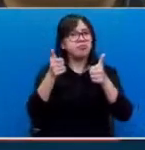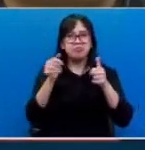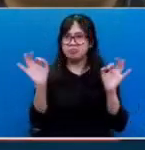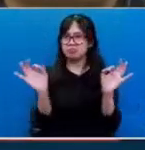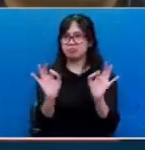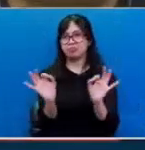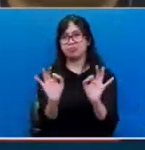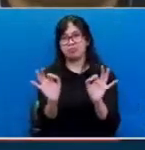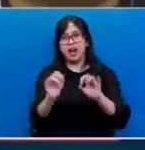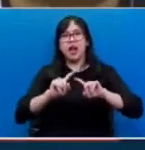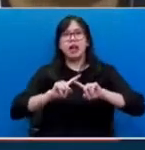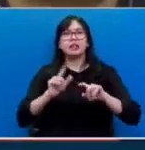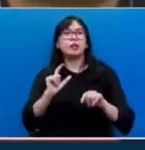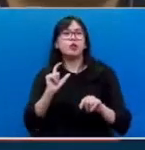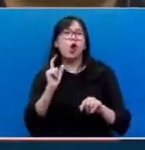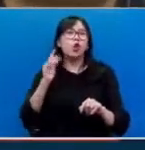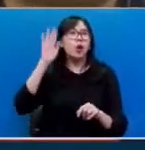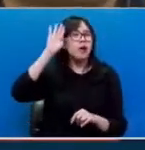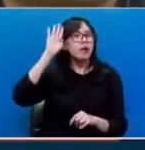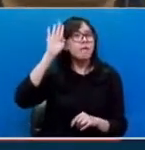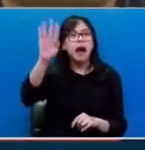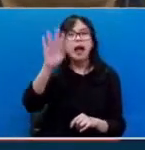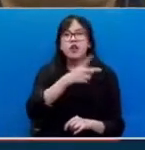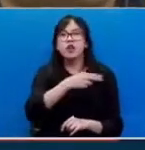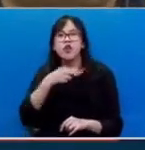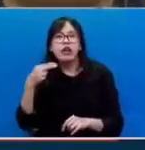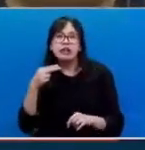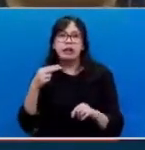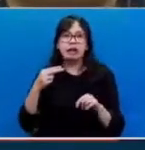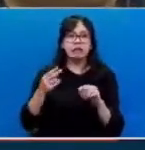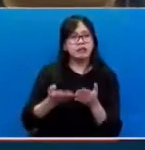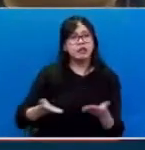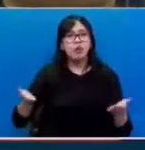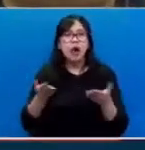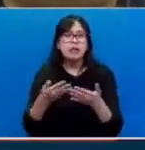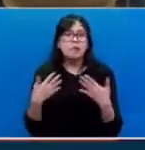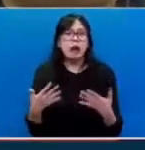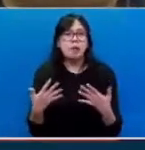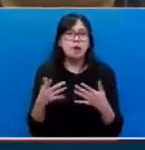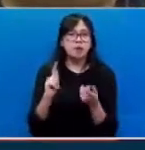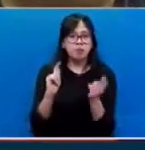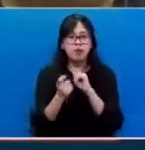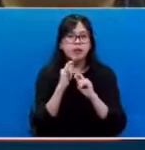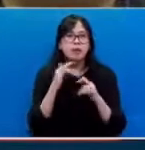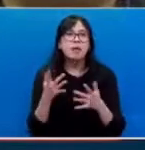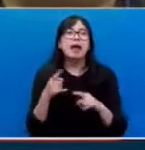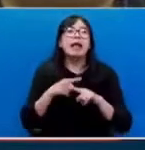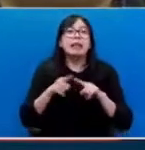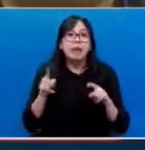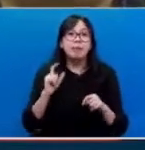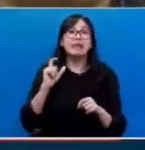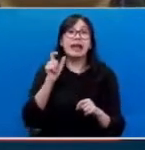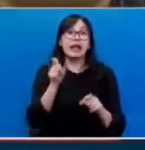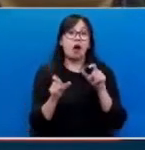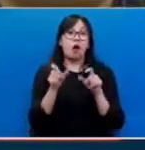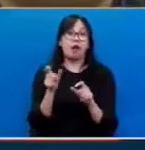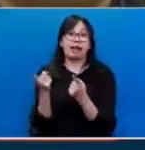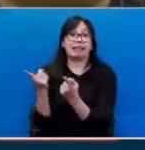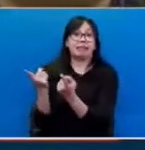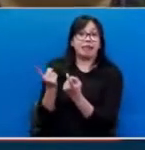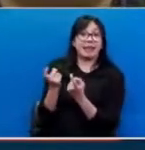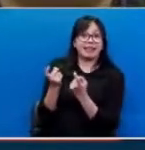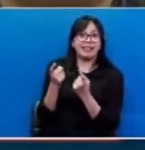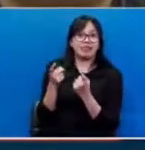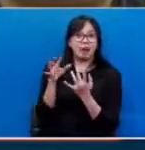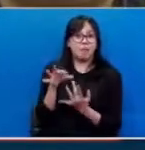terkait dengan bagaimana masa depan Indonesia ke depan ya He tapi dengan ee merebut hati pemilih dengan ee